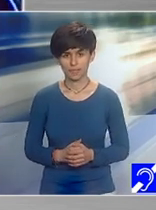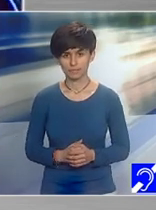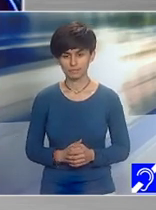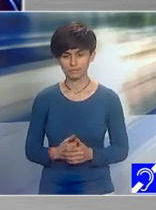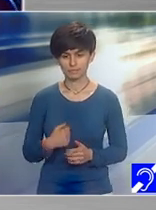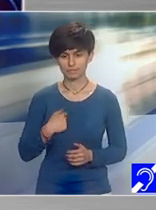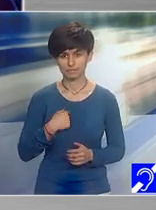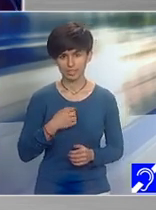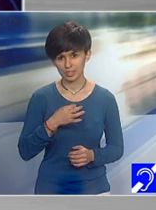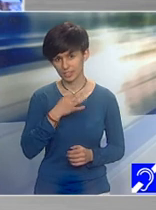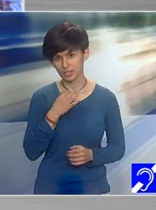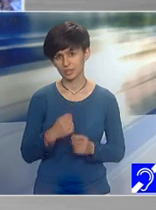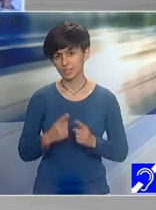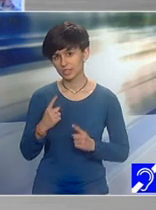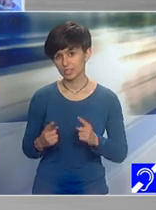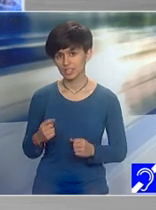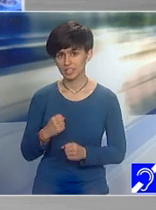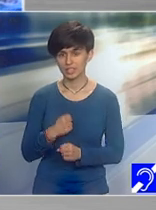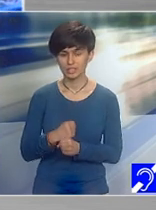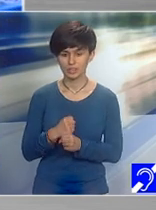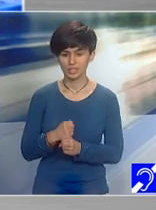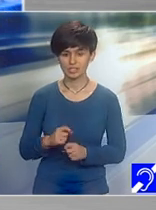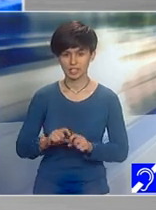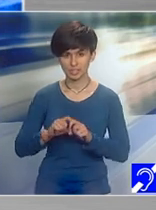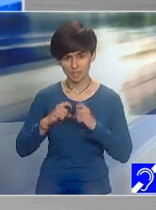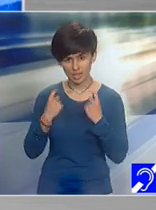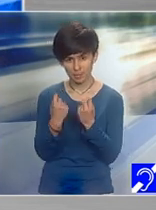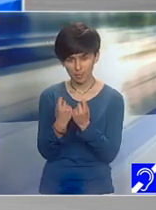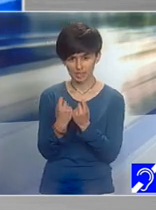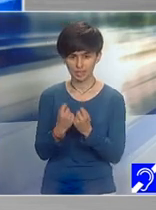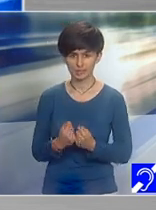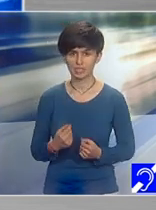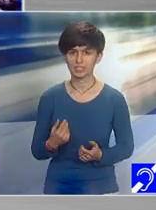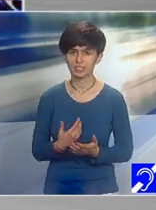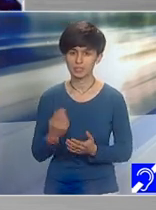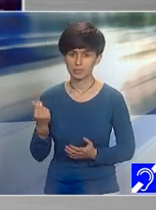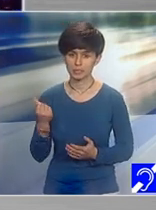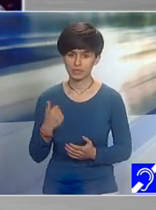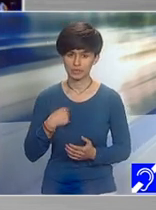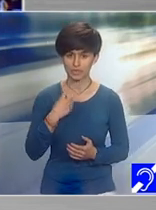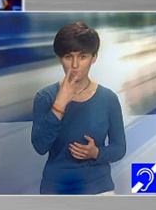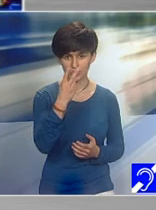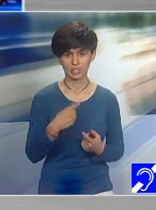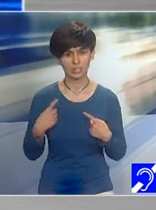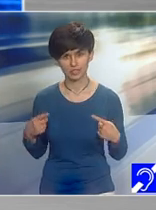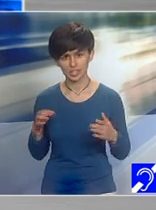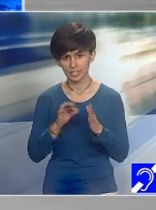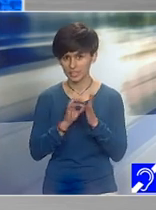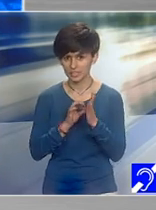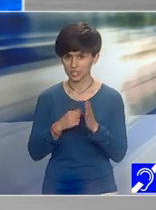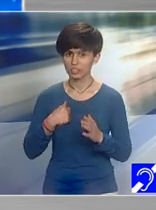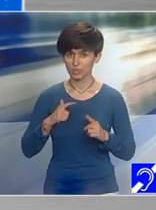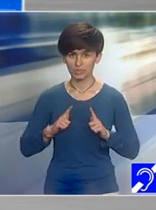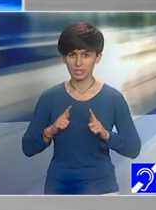Eu când lucrez la apartament și când mi-aduc o firmă să-mi lucreze la apartament, apoi pe banii mei mă uit la fiecare detaliu și mă aștept ca și primăria